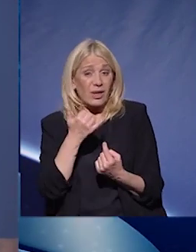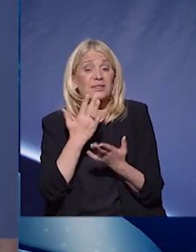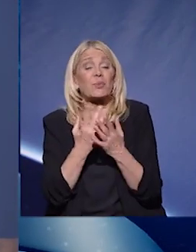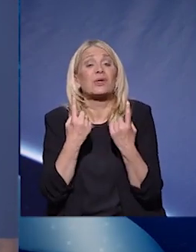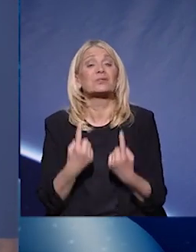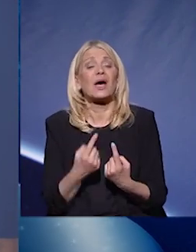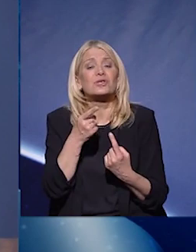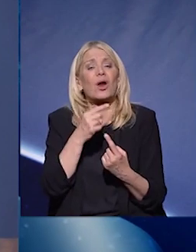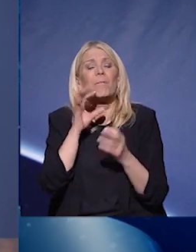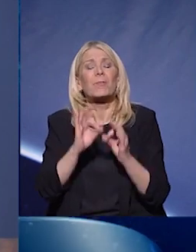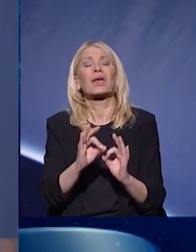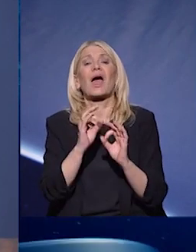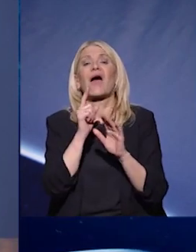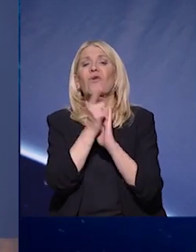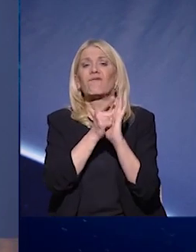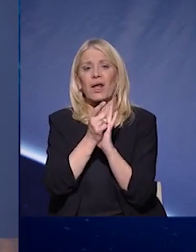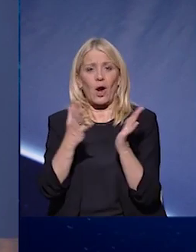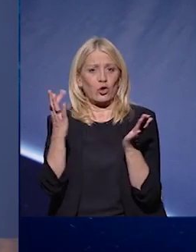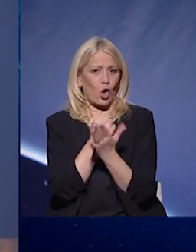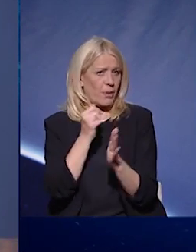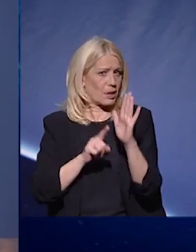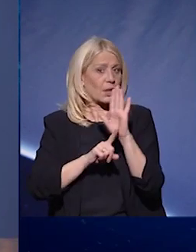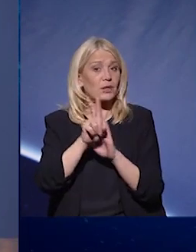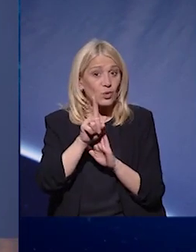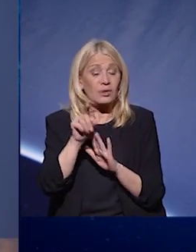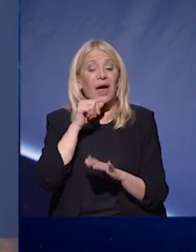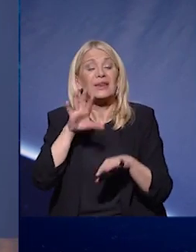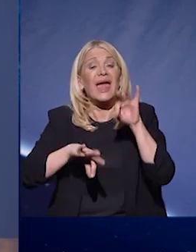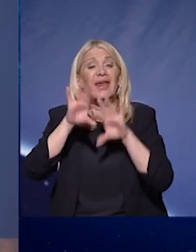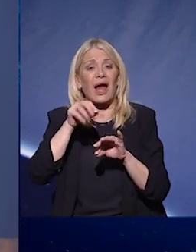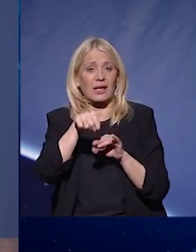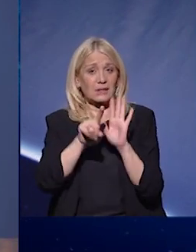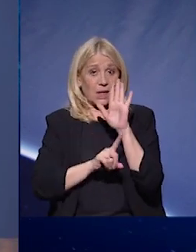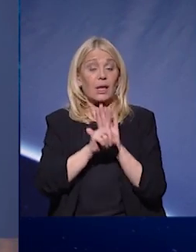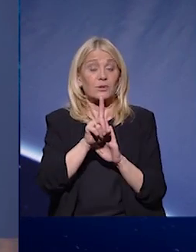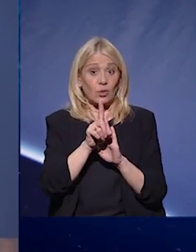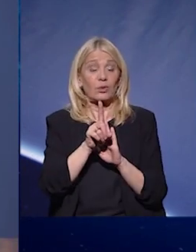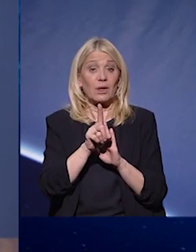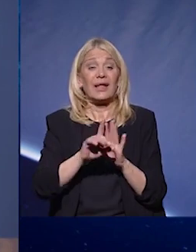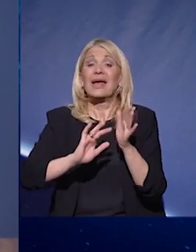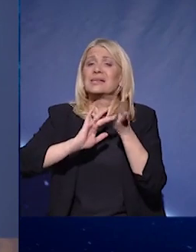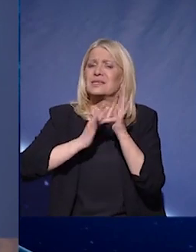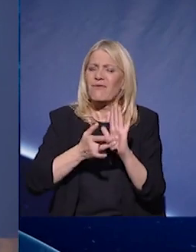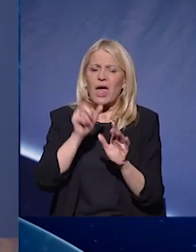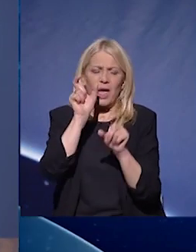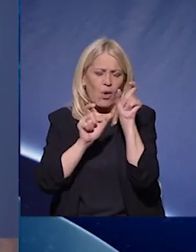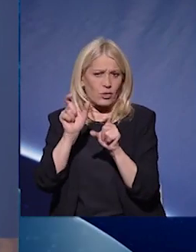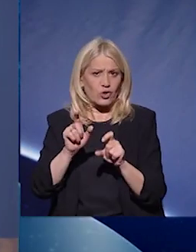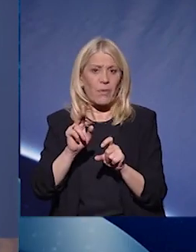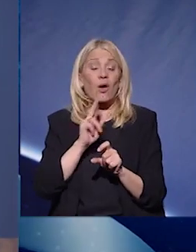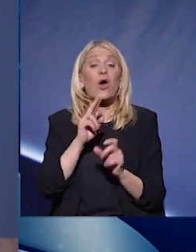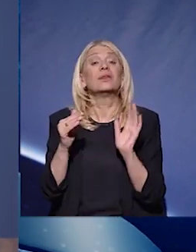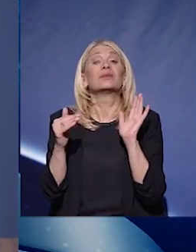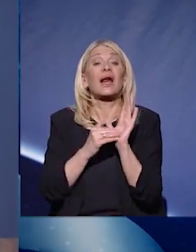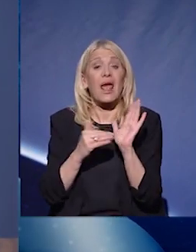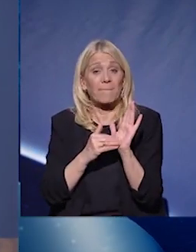na pravovremenom dobijanju rezultata i analizi rezultata. Znači, sve osobe za koje su